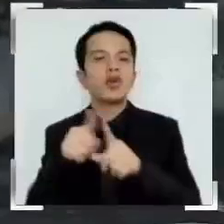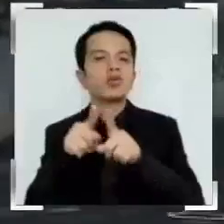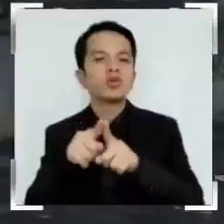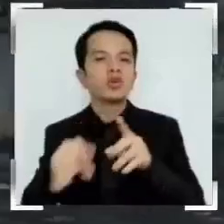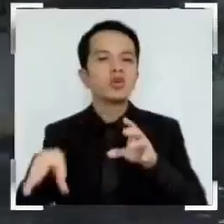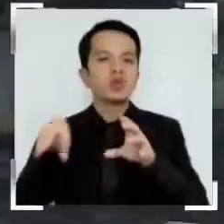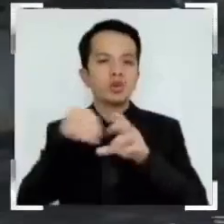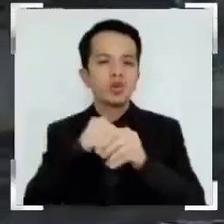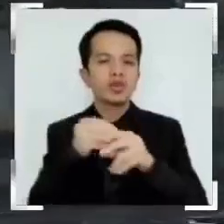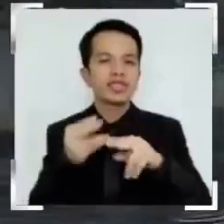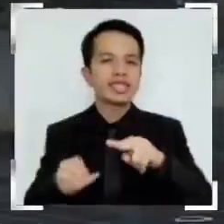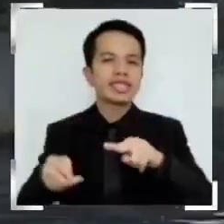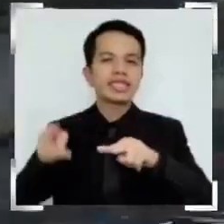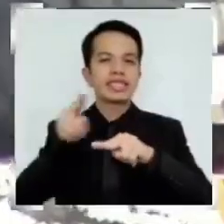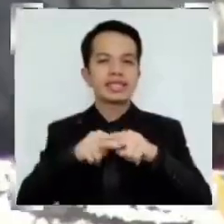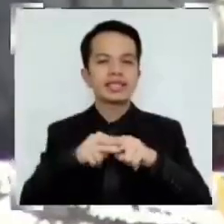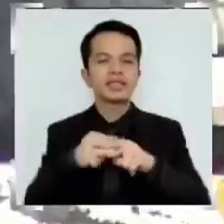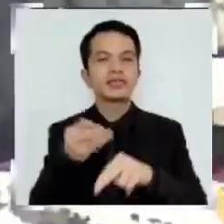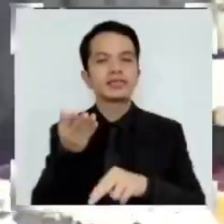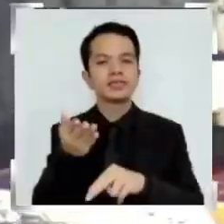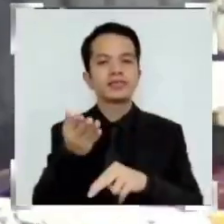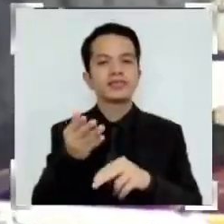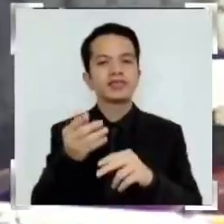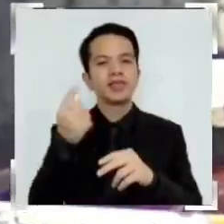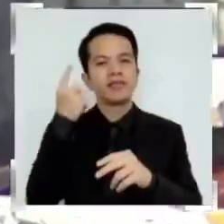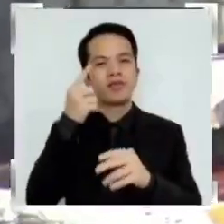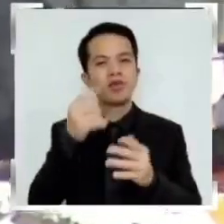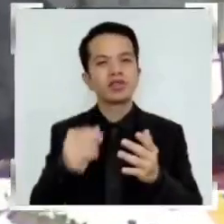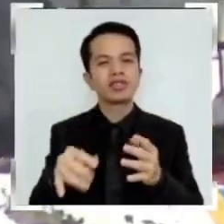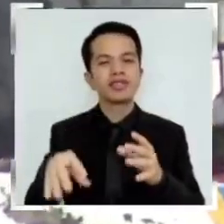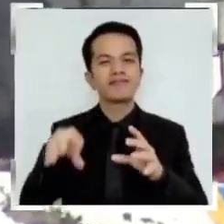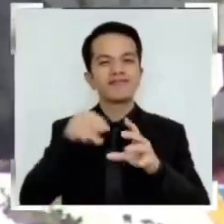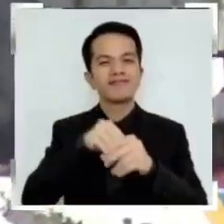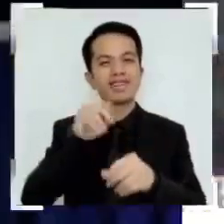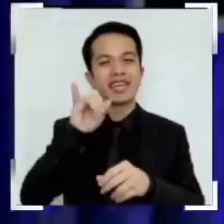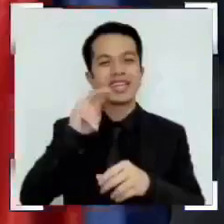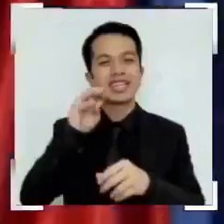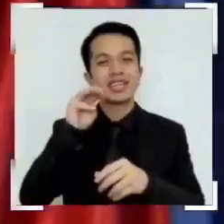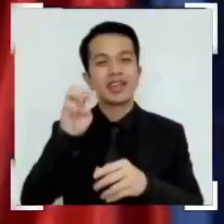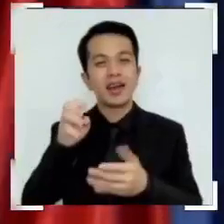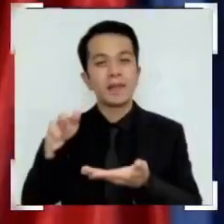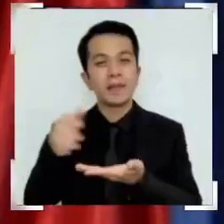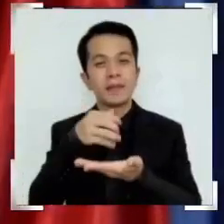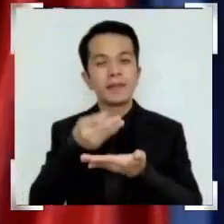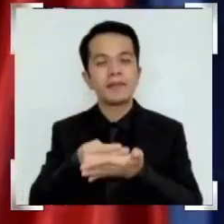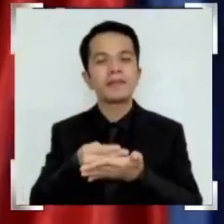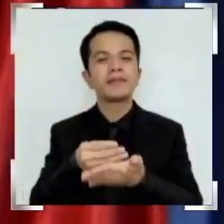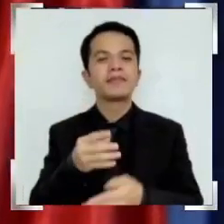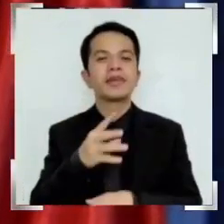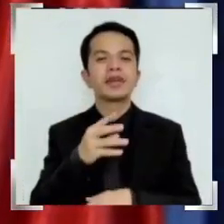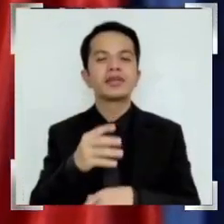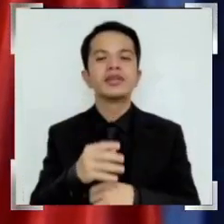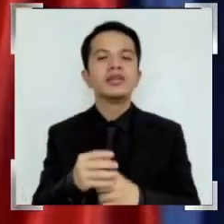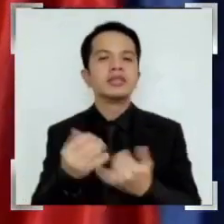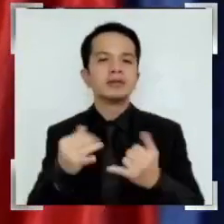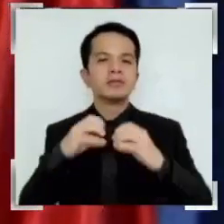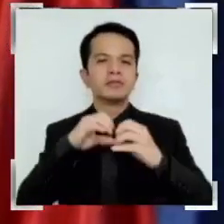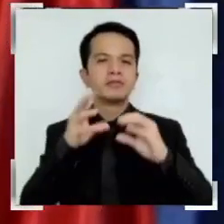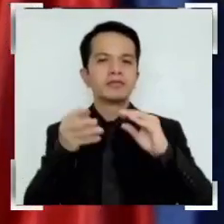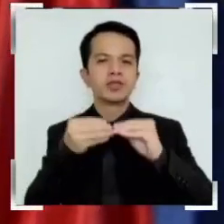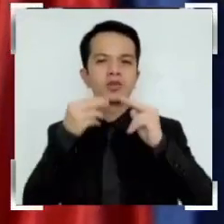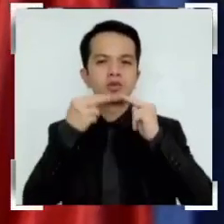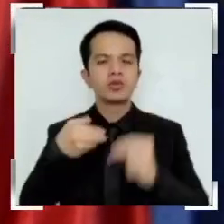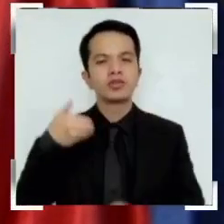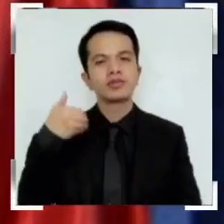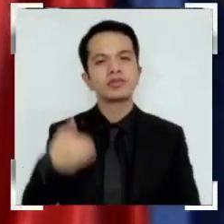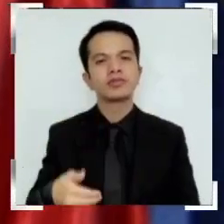pag-increase ng kanilang income, then suggestions like this are well taken. Para sa GMA Integrated News, ako si